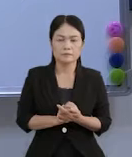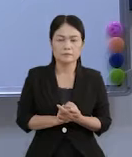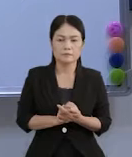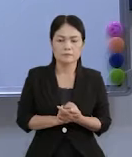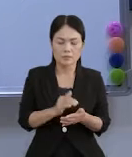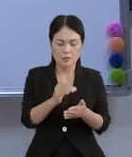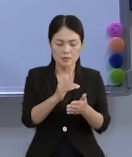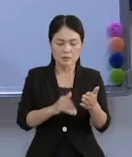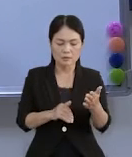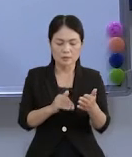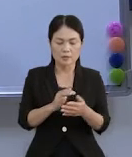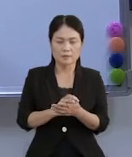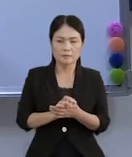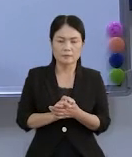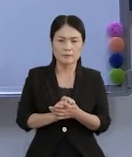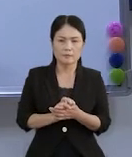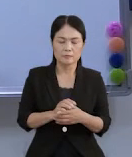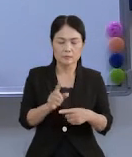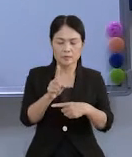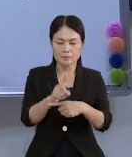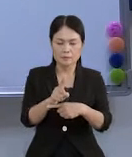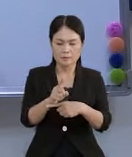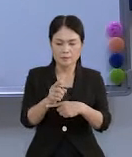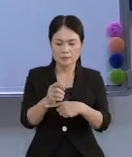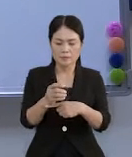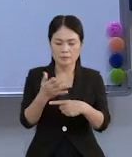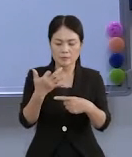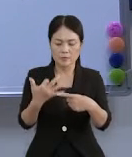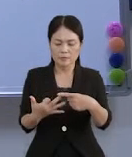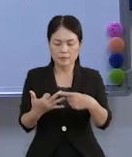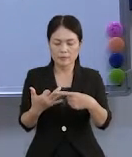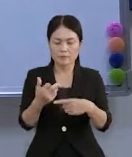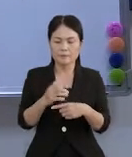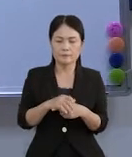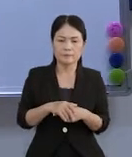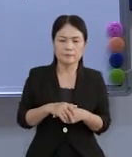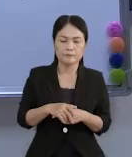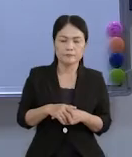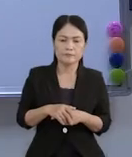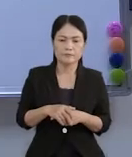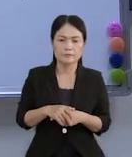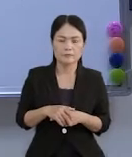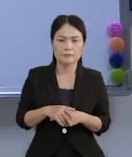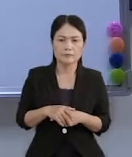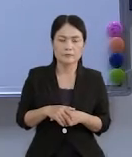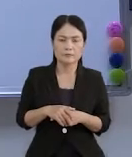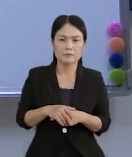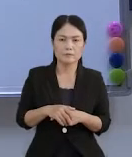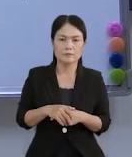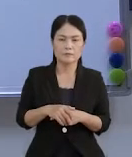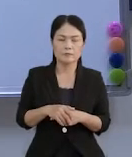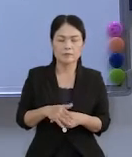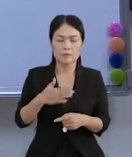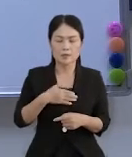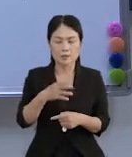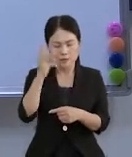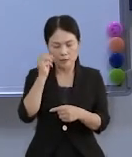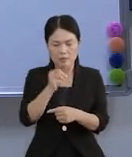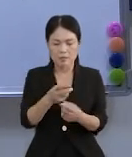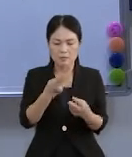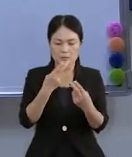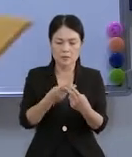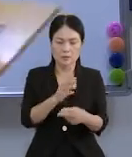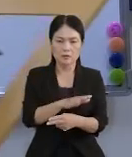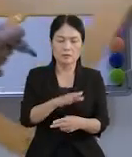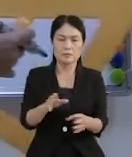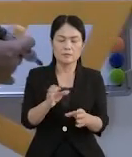cứ nửa xó muối phía trầm bầy chà chẳng nè cứ sân khâm tha chùm lại